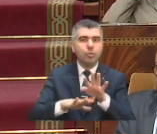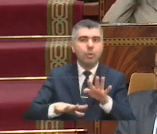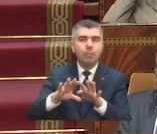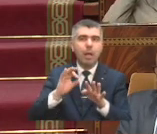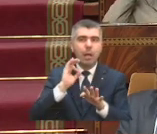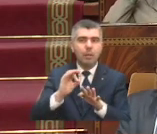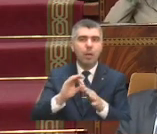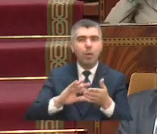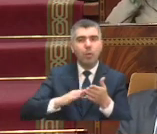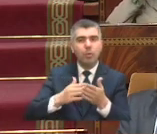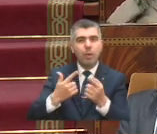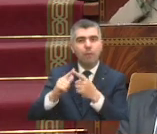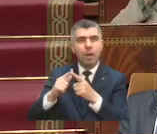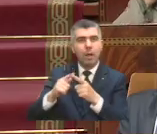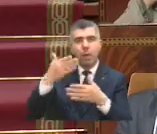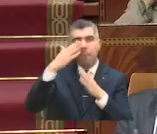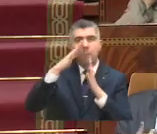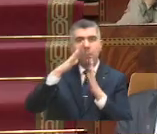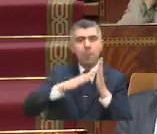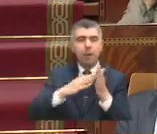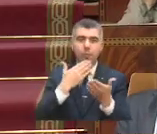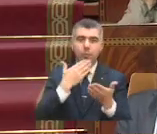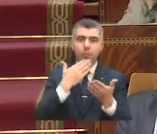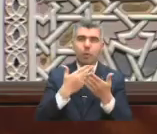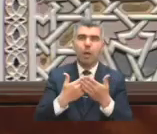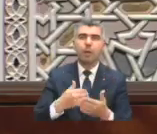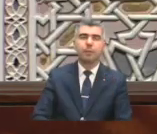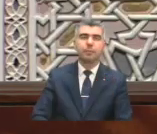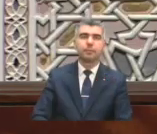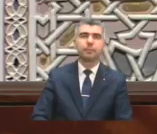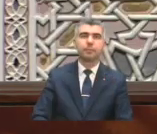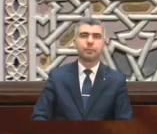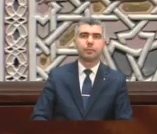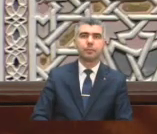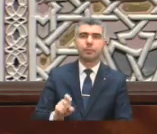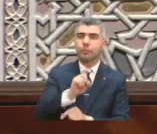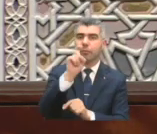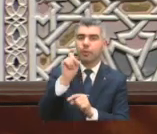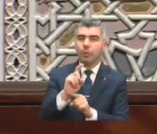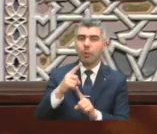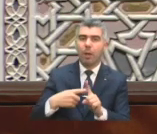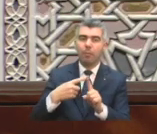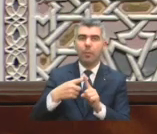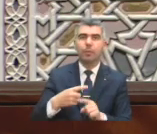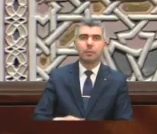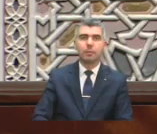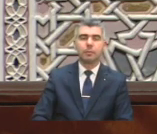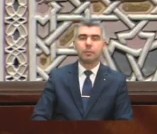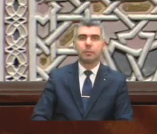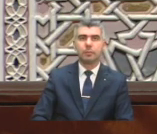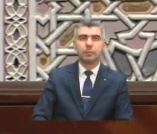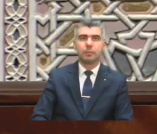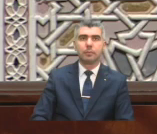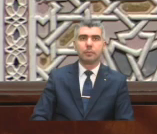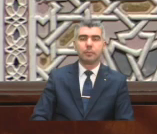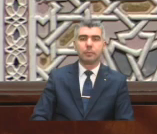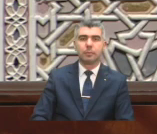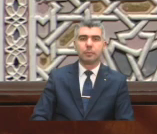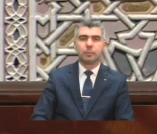والمجالية بجميع ربوع المملكة. شكرا. هل من تعقيب إضافي؟ نشوفوا